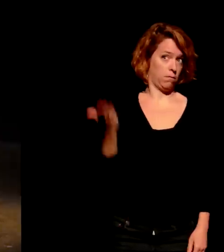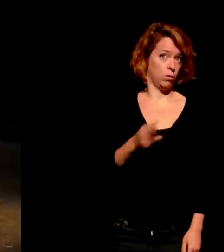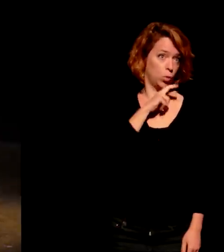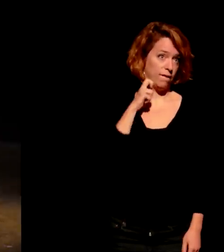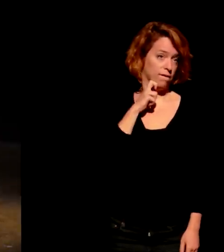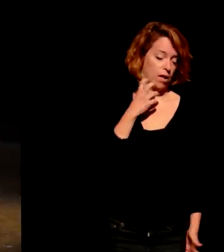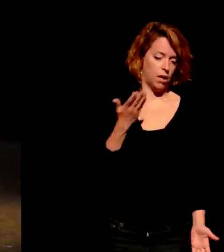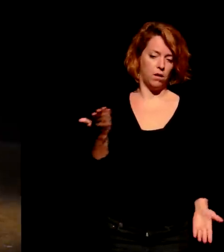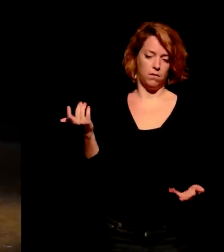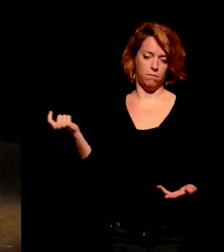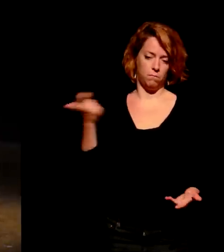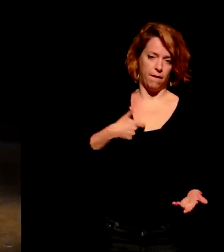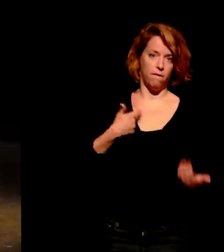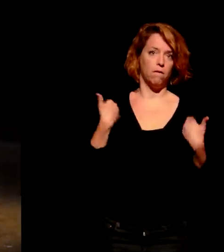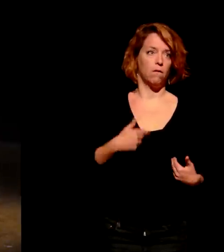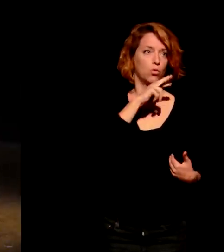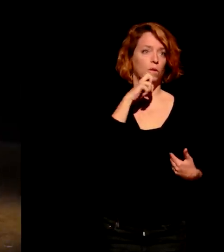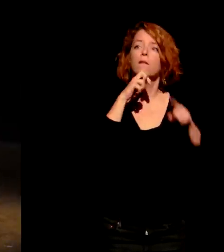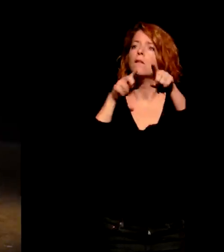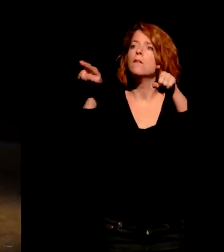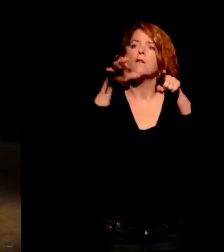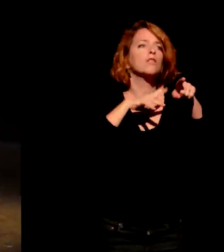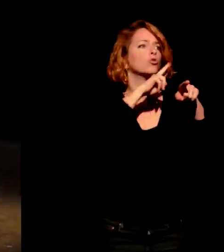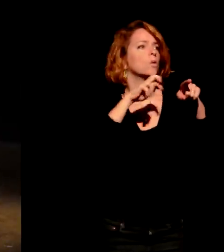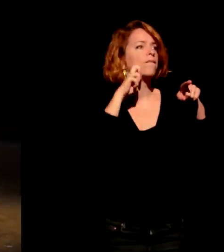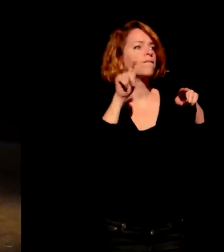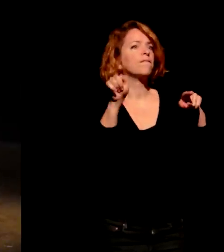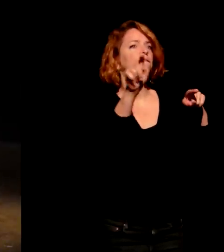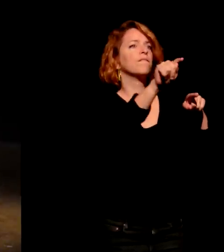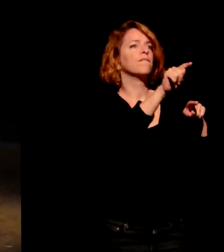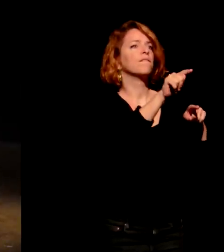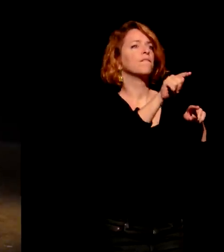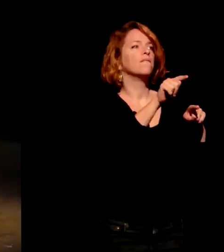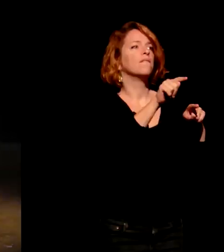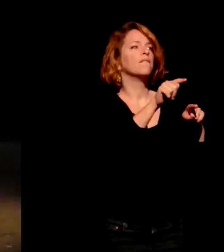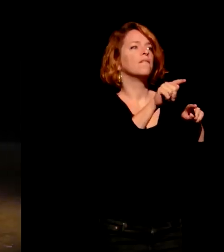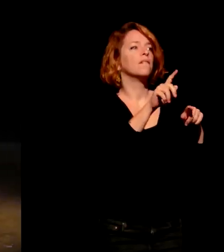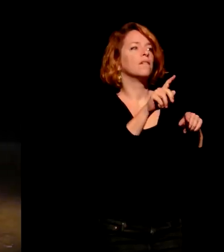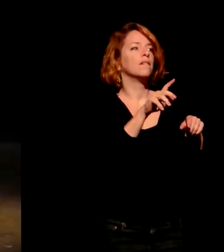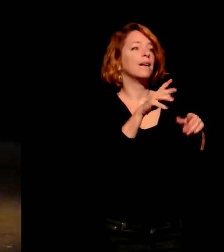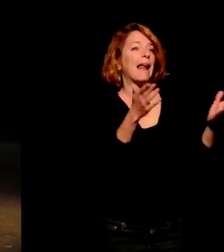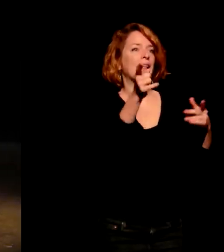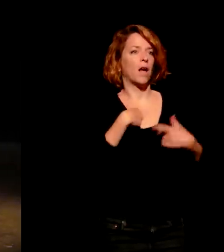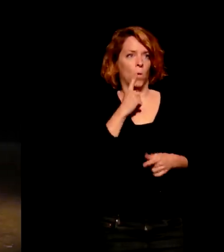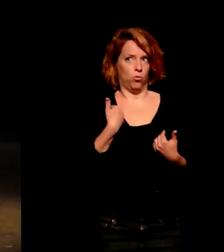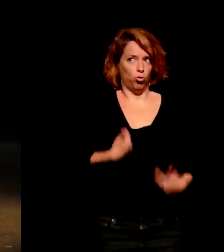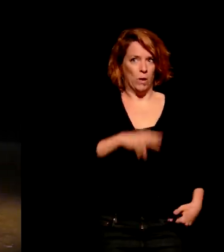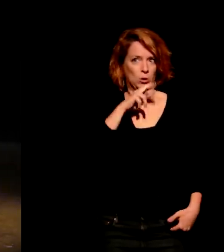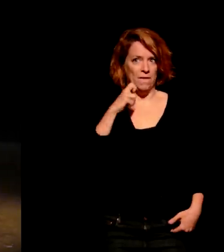Enfin, je suis juif. Je ne sais pas s'il y a des juifs dans la salle. Alors là, c'est le moment où les juifs, ils disent « Est-ce que je le dis